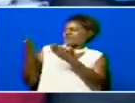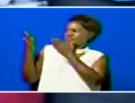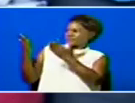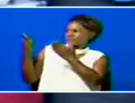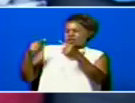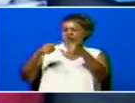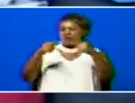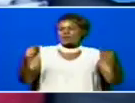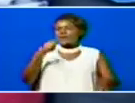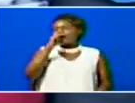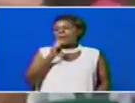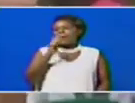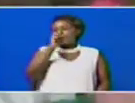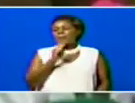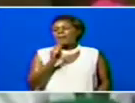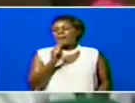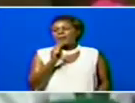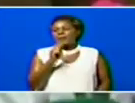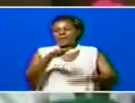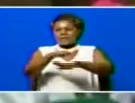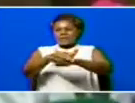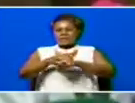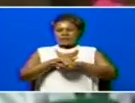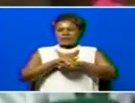naona tumuulize hilo Bishilole kwa Kiingereza.